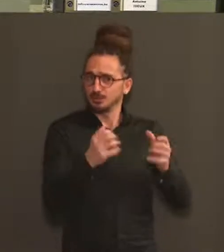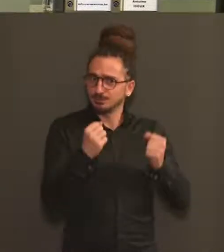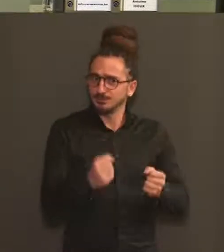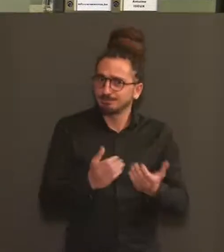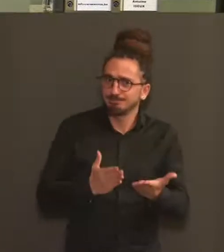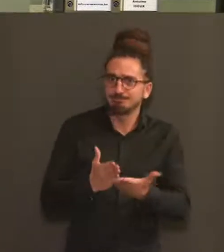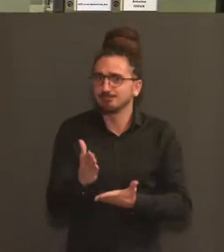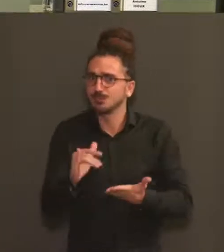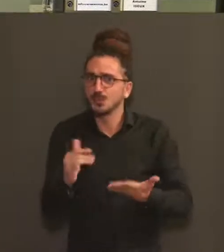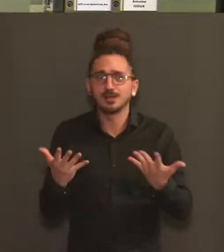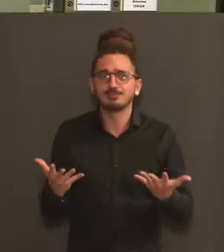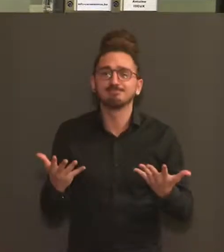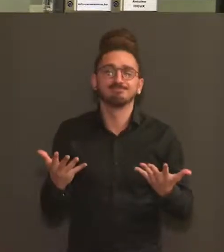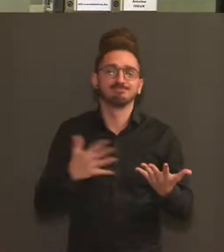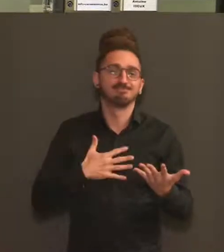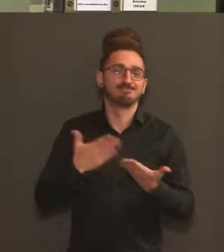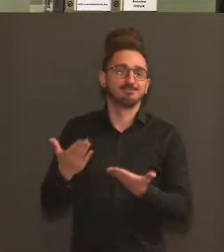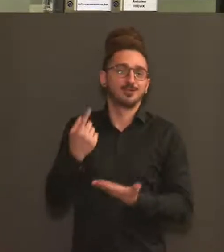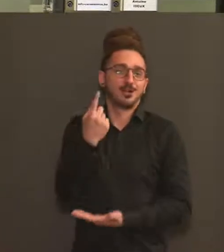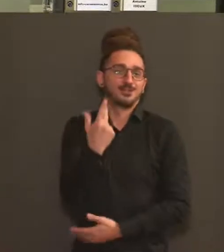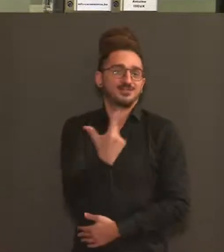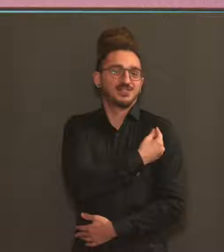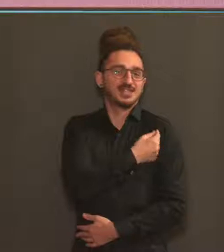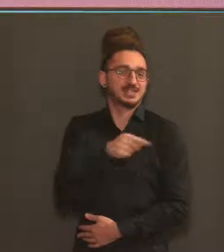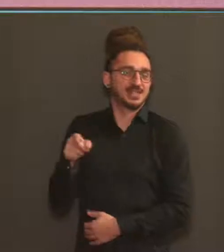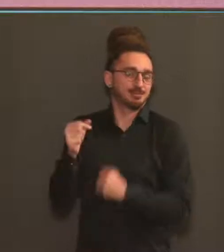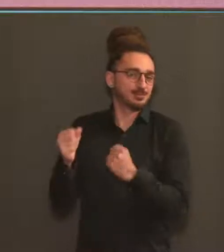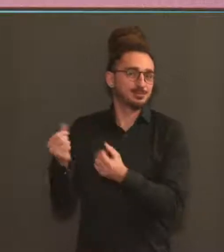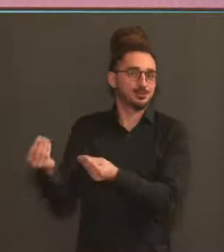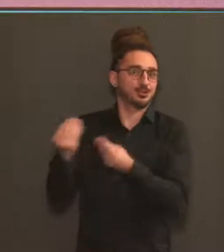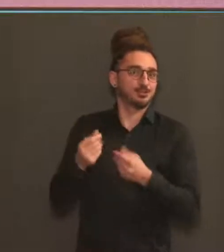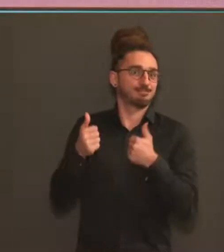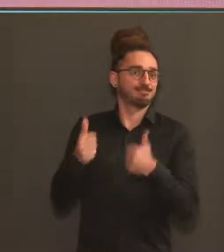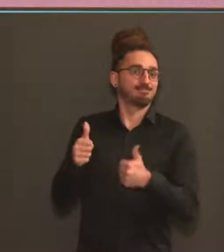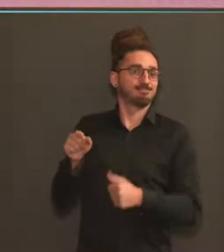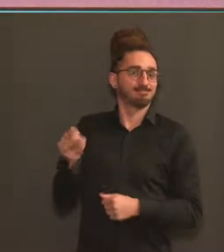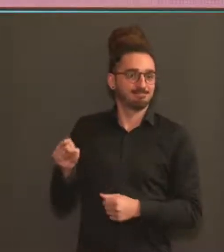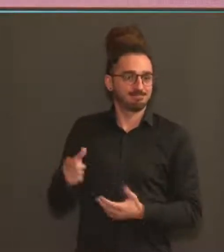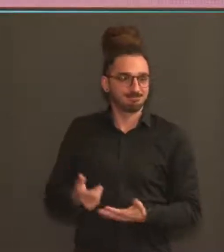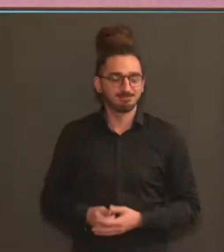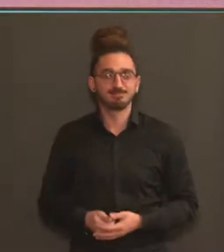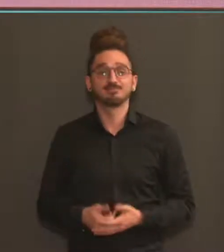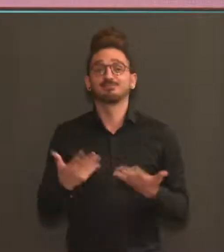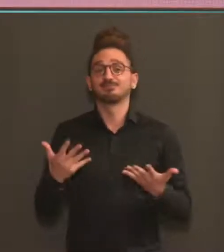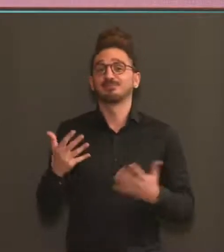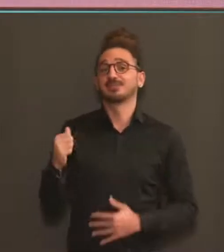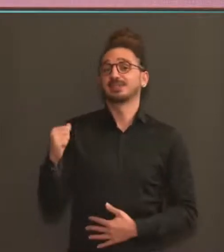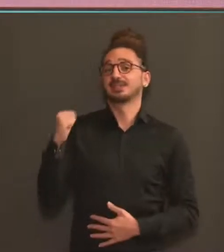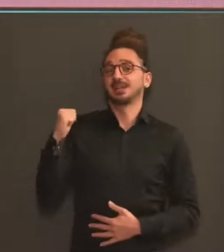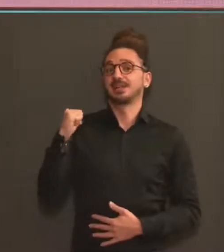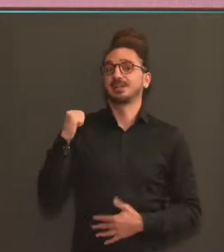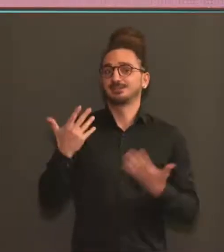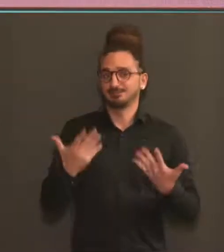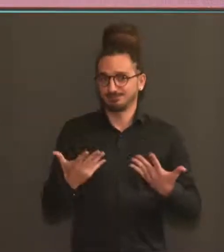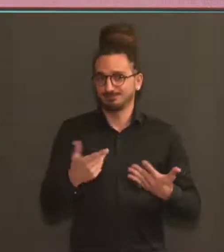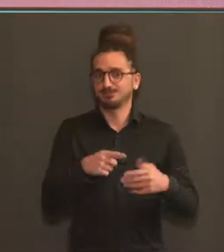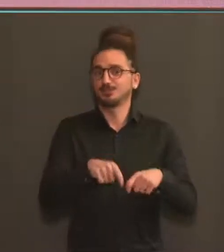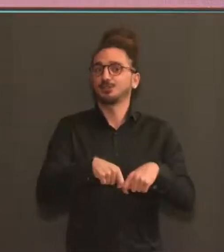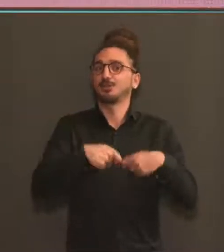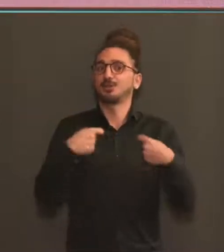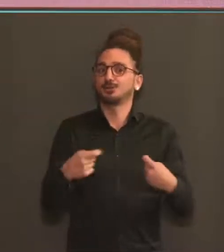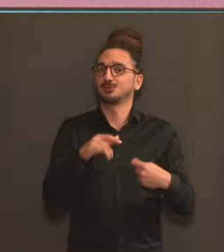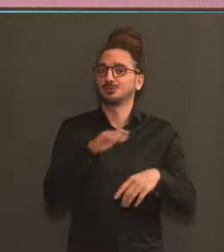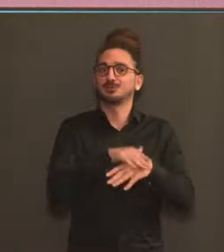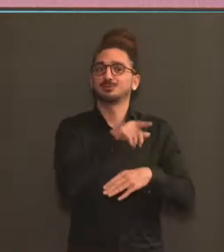disposons. Depuis hier, dans les maisons de repos et de soins où la couverture vaccinale de 80%